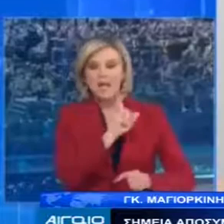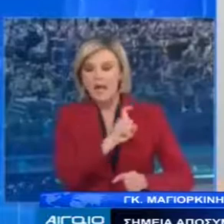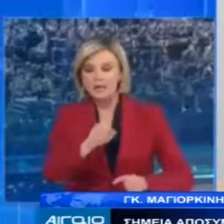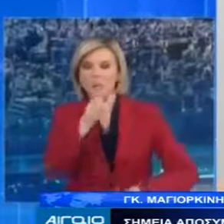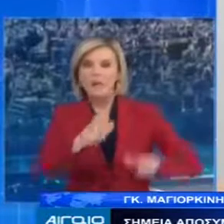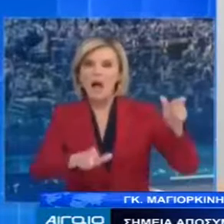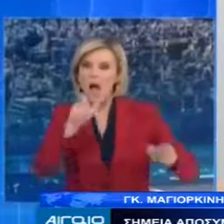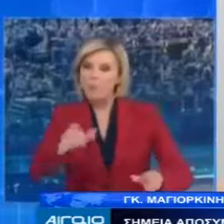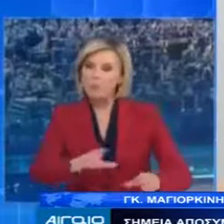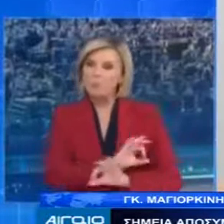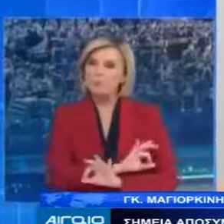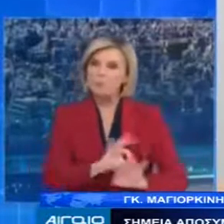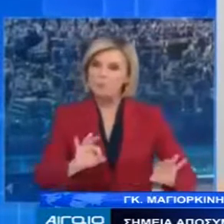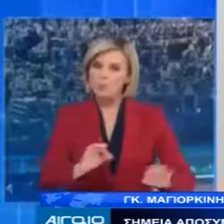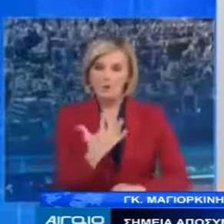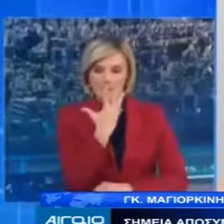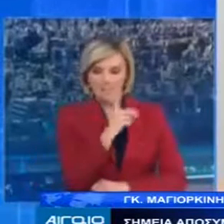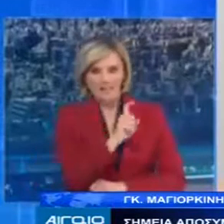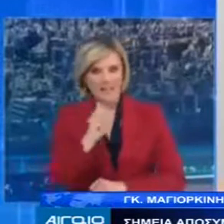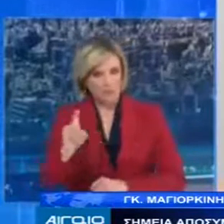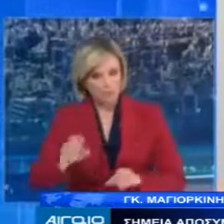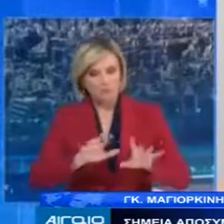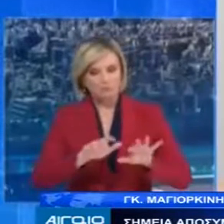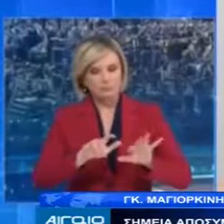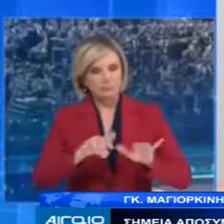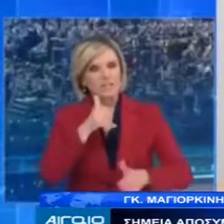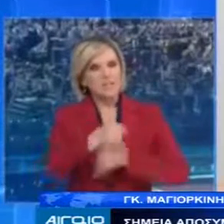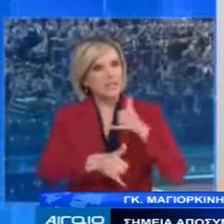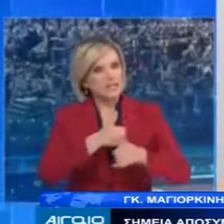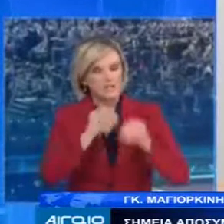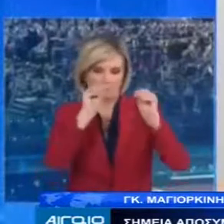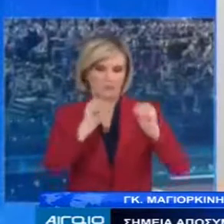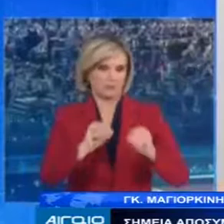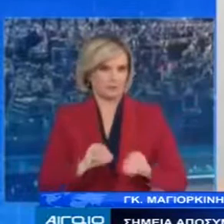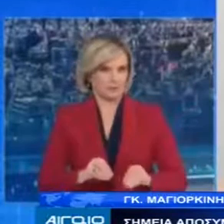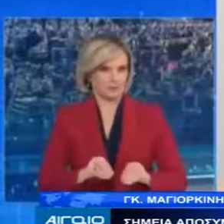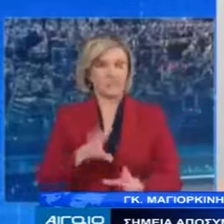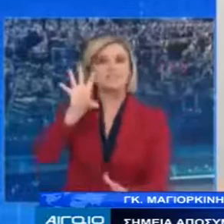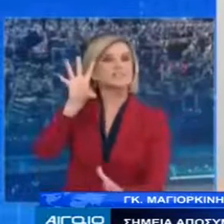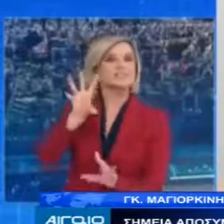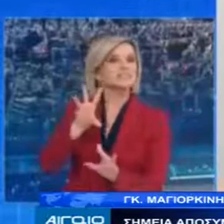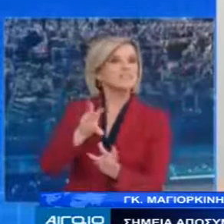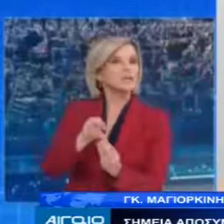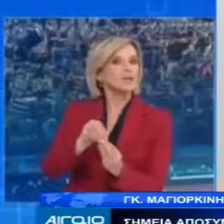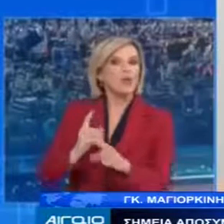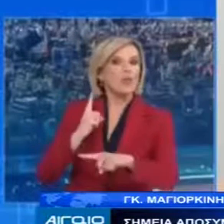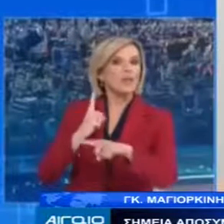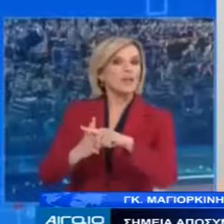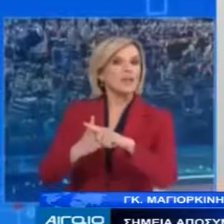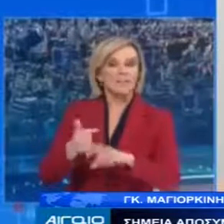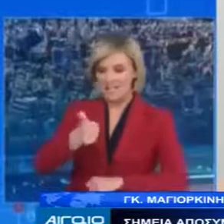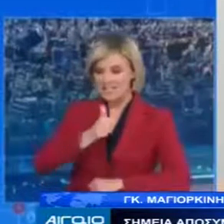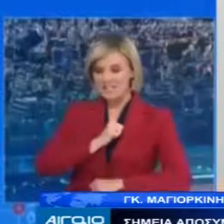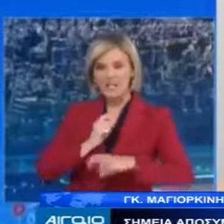πολίτες. Σχεδόν 5 εκατομμύρια δηλώσεις έχουν περάσει στην ηλεκτρονική πλατφόρμα. Το σύνολο των θετικών που έχουν επιβεβαιωθεί στον έλεγχο